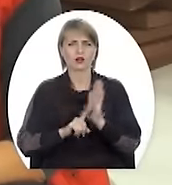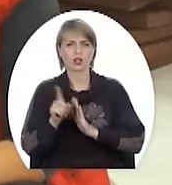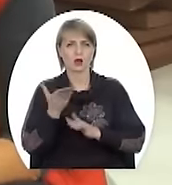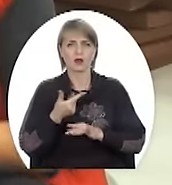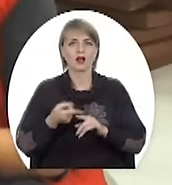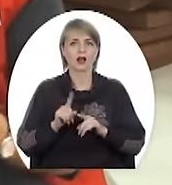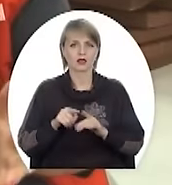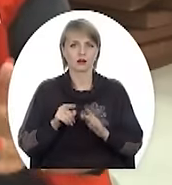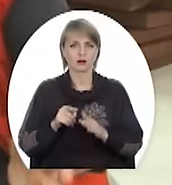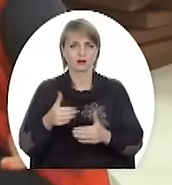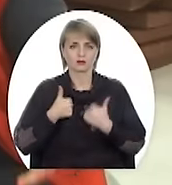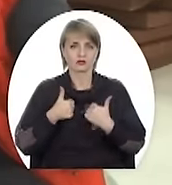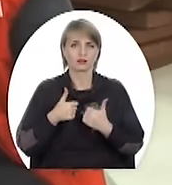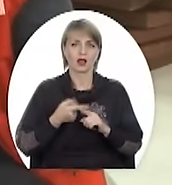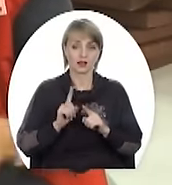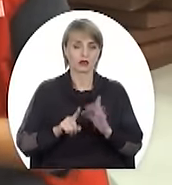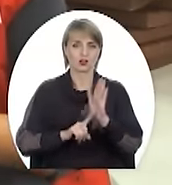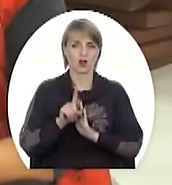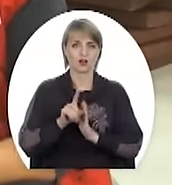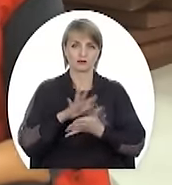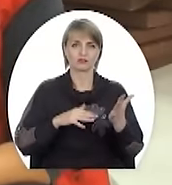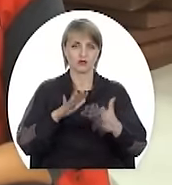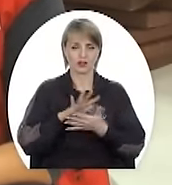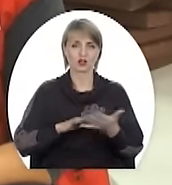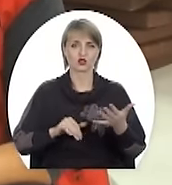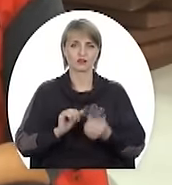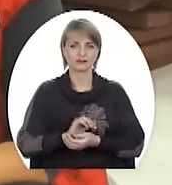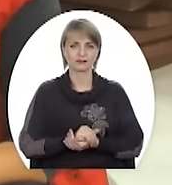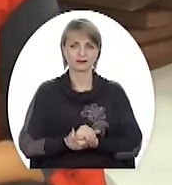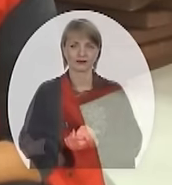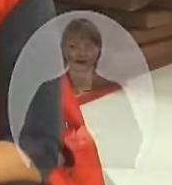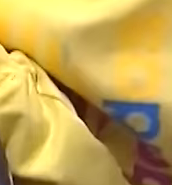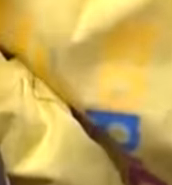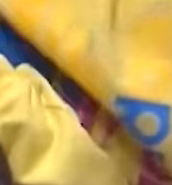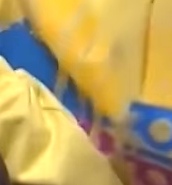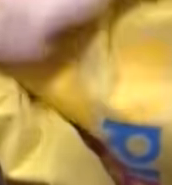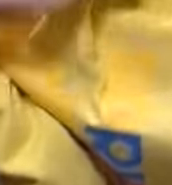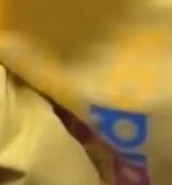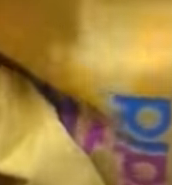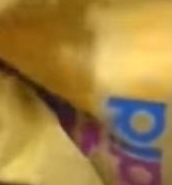Она говорит, да вы что, ну какое начало, вот мы к этому столько. Я говорю, это начало. Идем дальше.